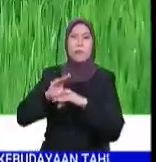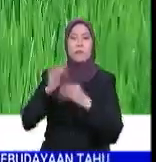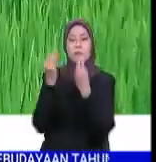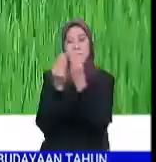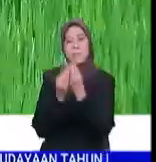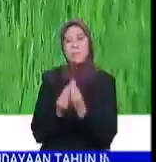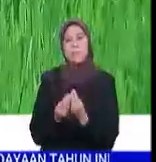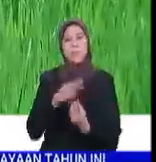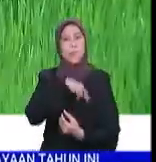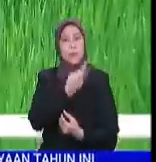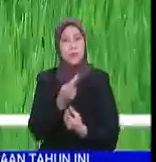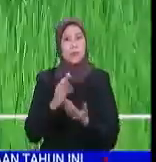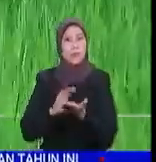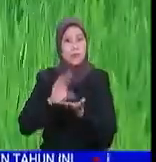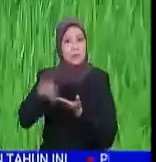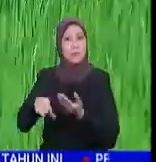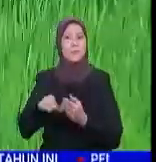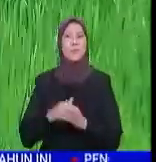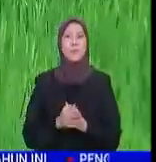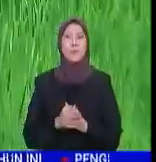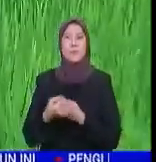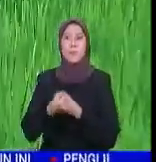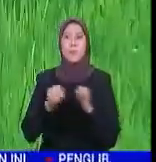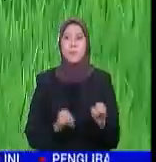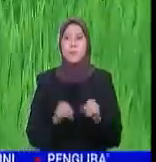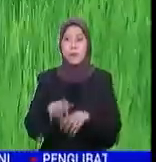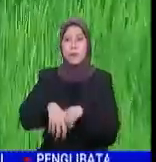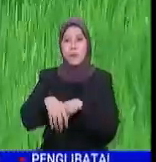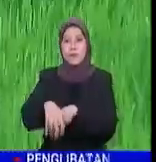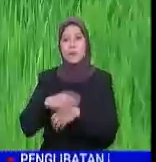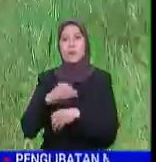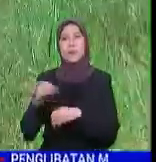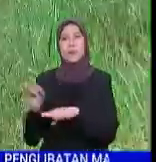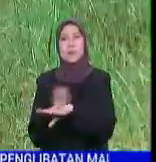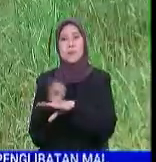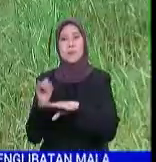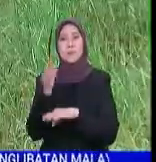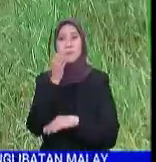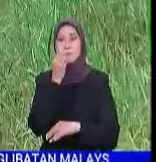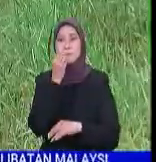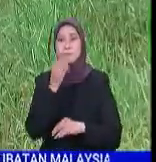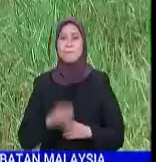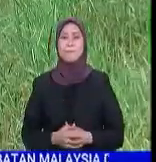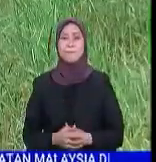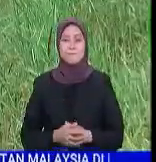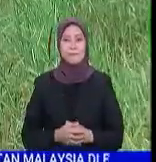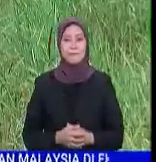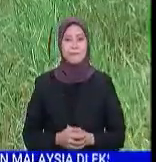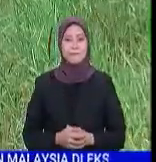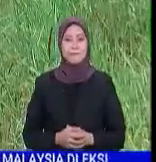kerugian bantuan tool disalurkan Kementerian Pertanian dan industri makanan hai hai